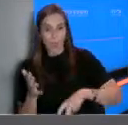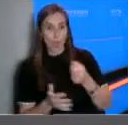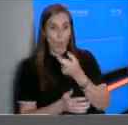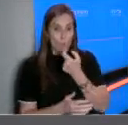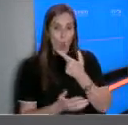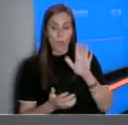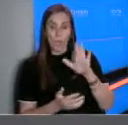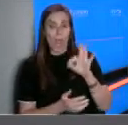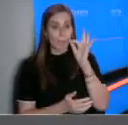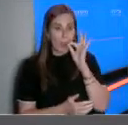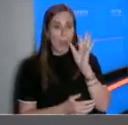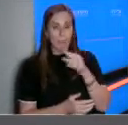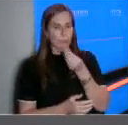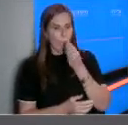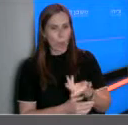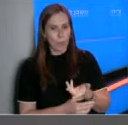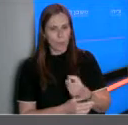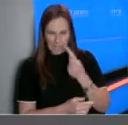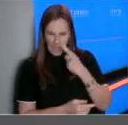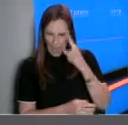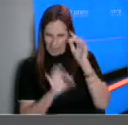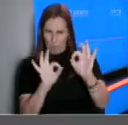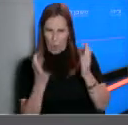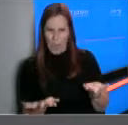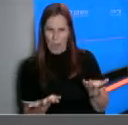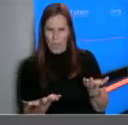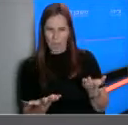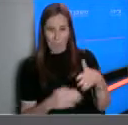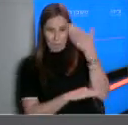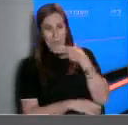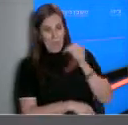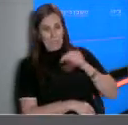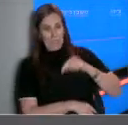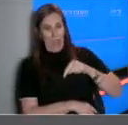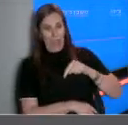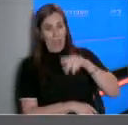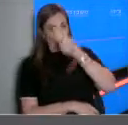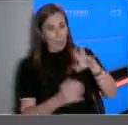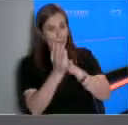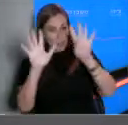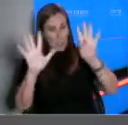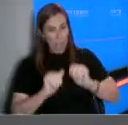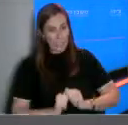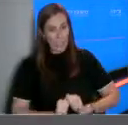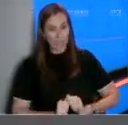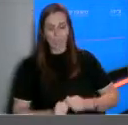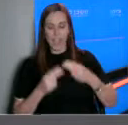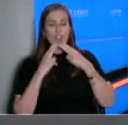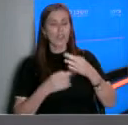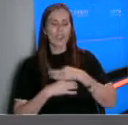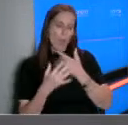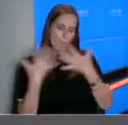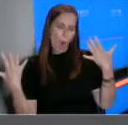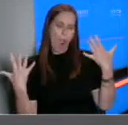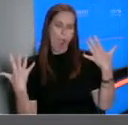תרופות, קנאביס רפואי ואוכל. זה נראה לכם נורמלי? במדינת ישראל, 2019, התשובה שלי היא